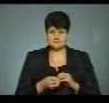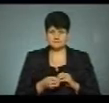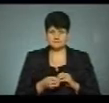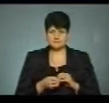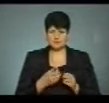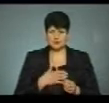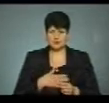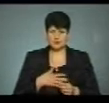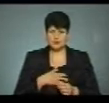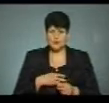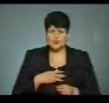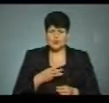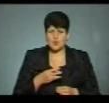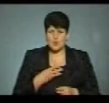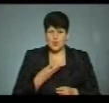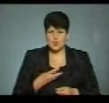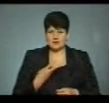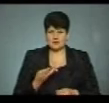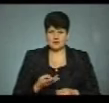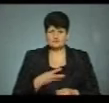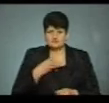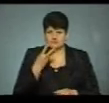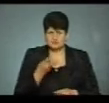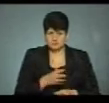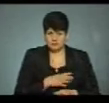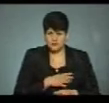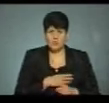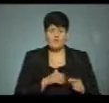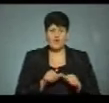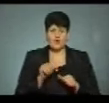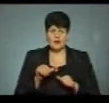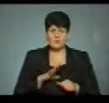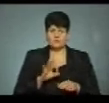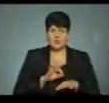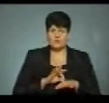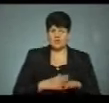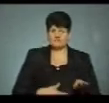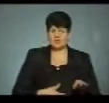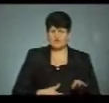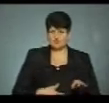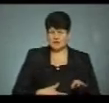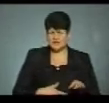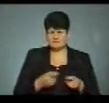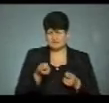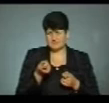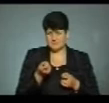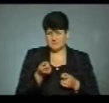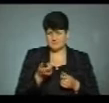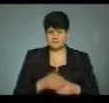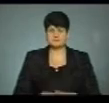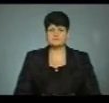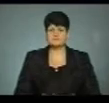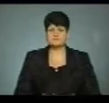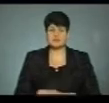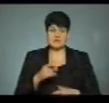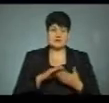нудота, окремих було дуже рідко плювання. Деякі було болі в животі, так невеликі, незначної інтенсивності.